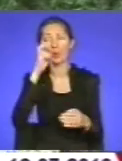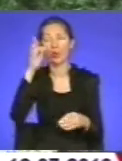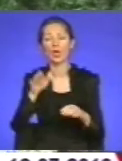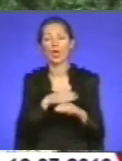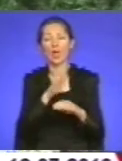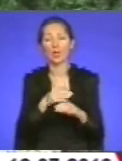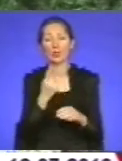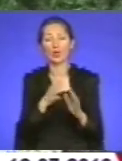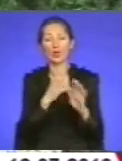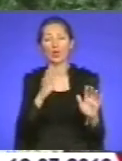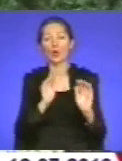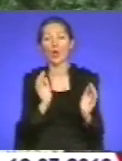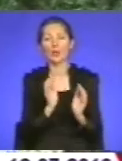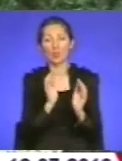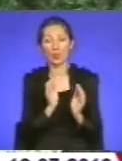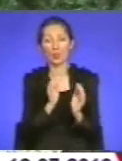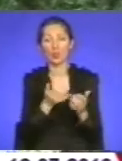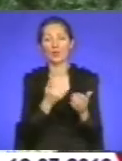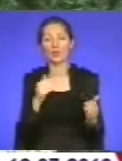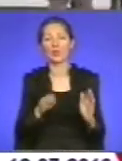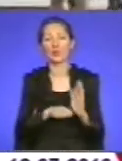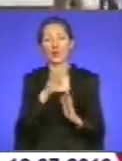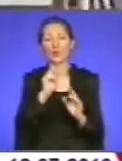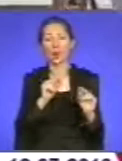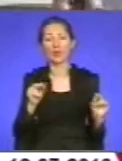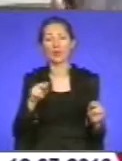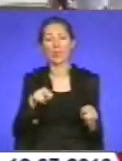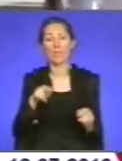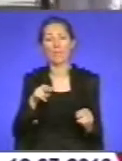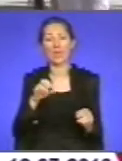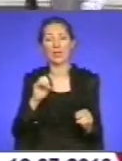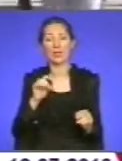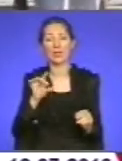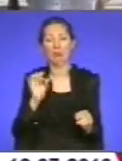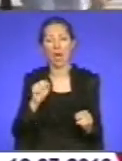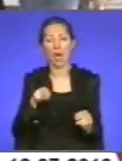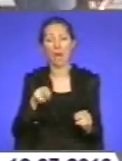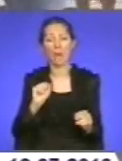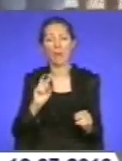заступництва від верховних апостолів Петра і Павла. Усіх, хто носить ім'я Петра і Павла,